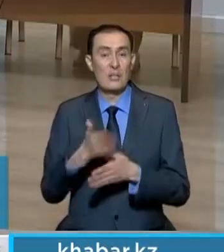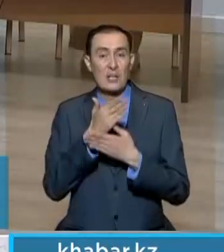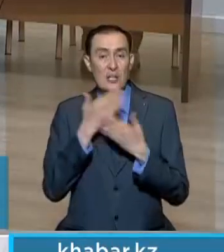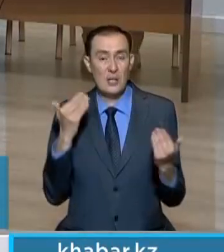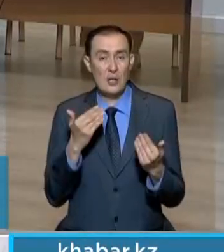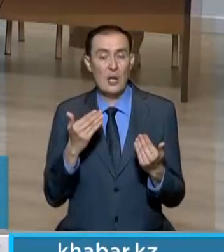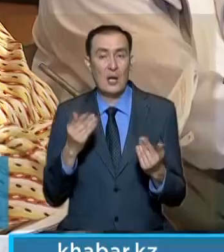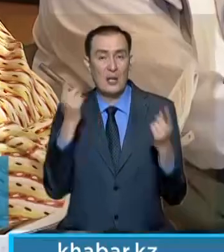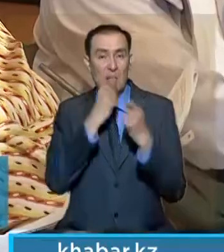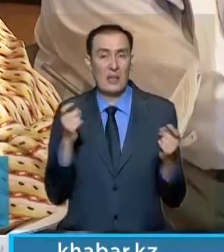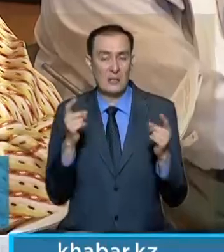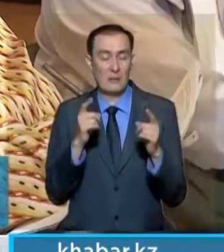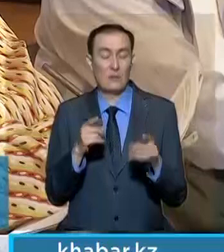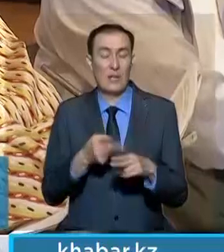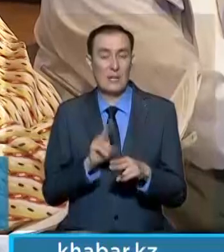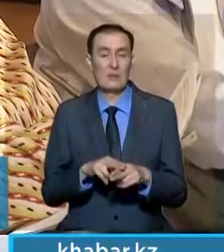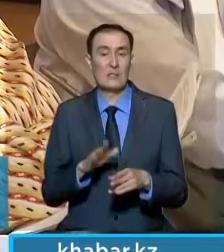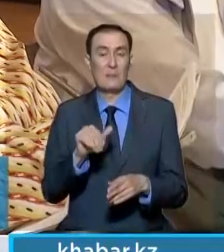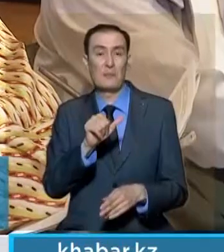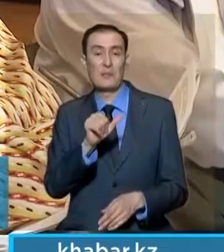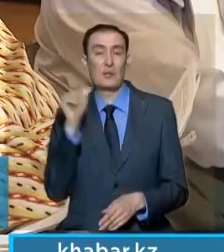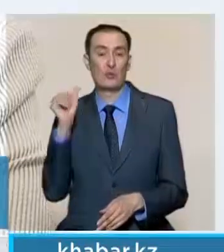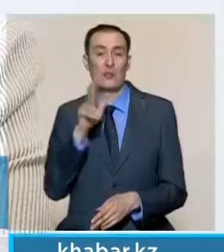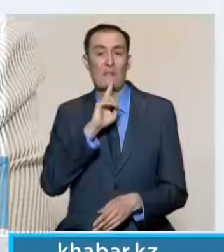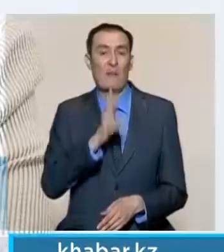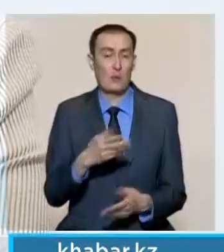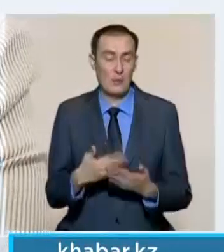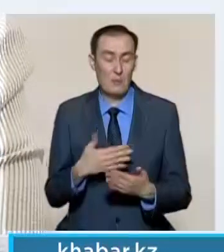исторических данных. Это хотя бы данные за предыдущие 2 года.